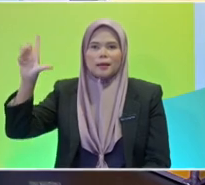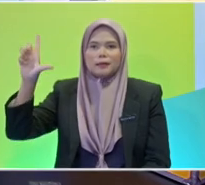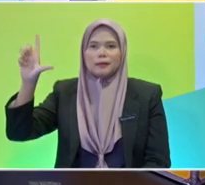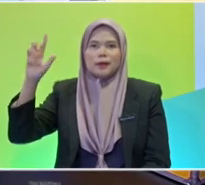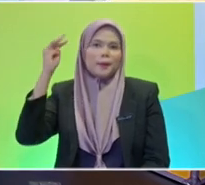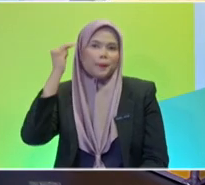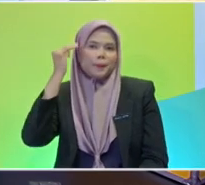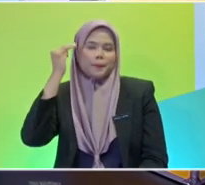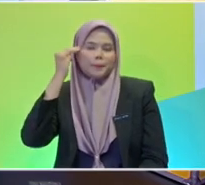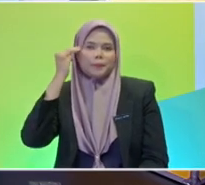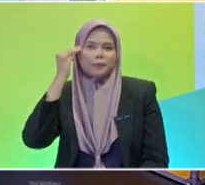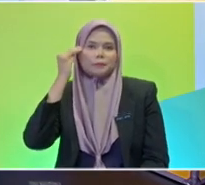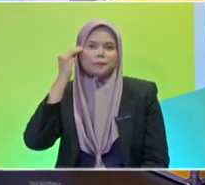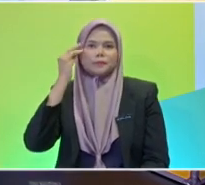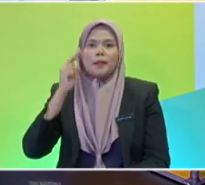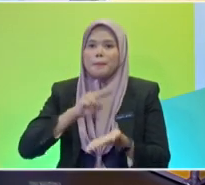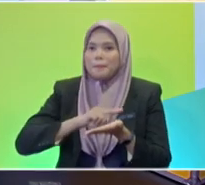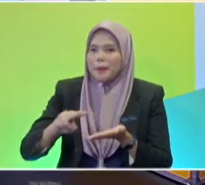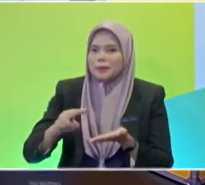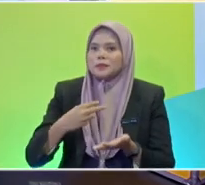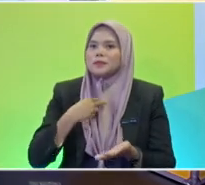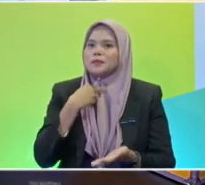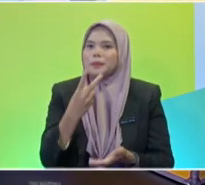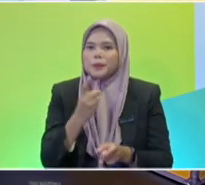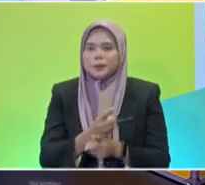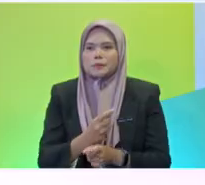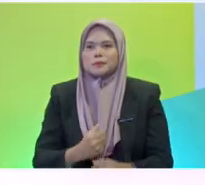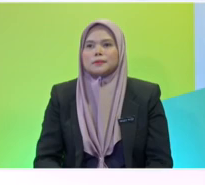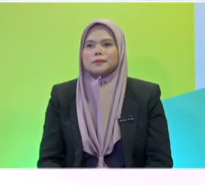baca dengan intonasi nada yang betul